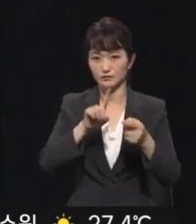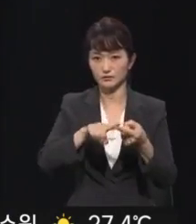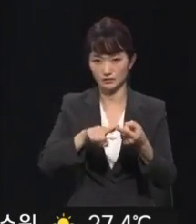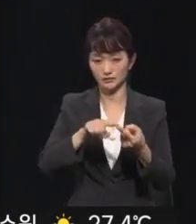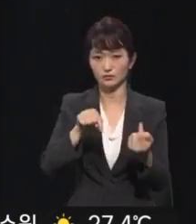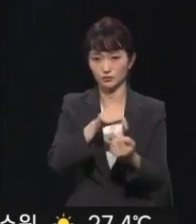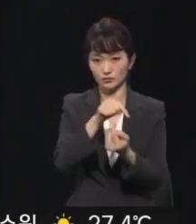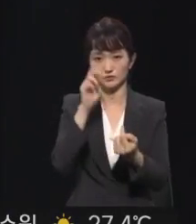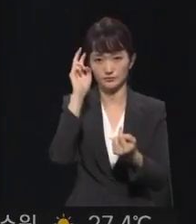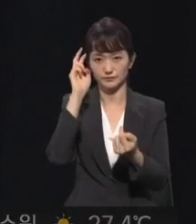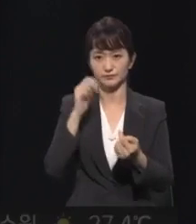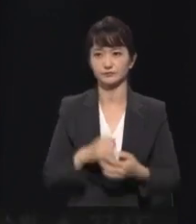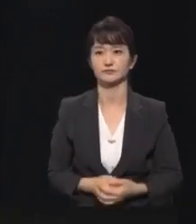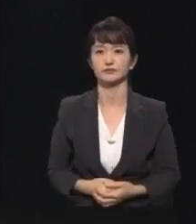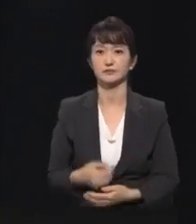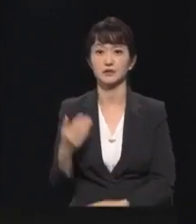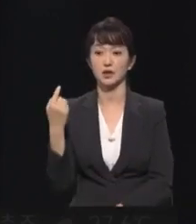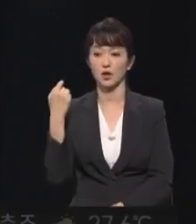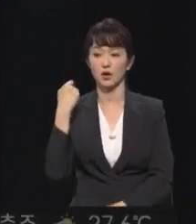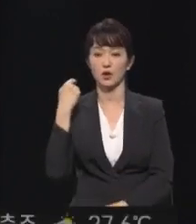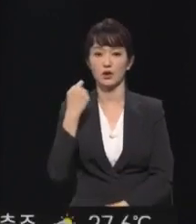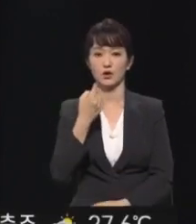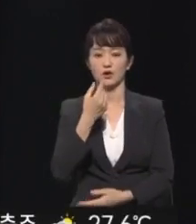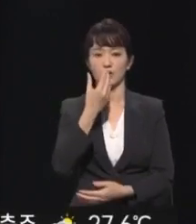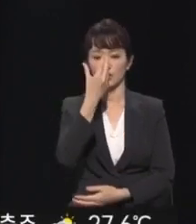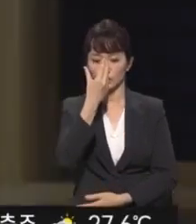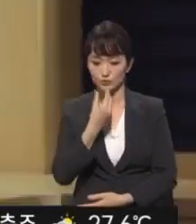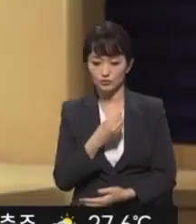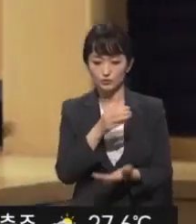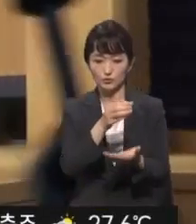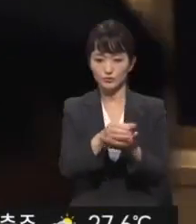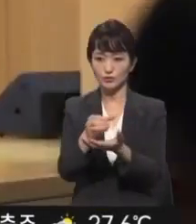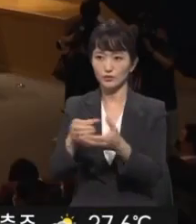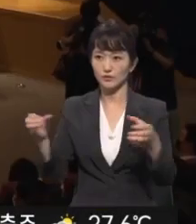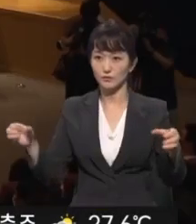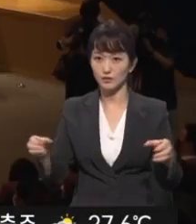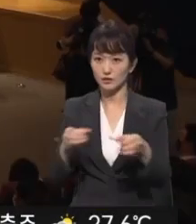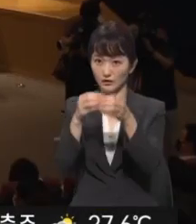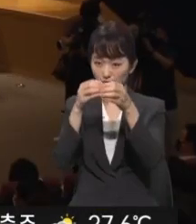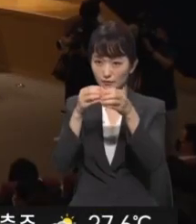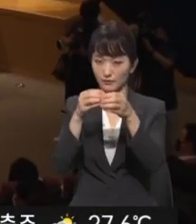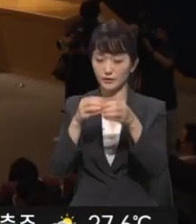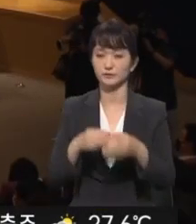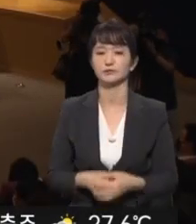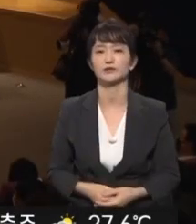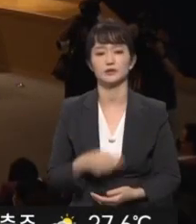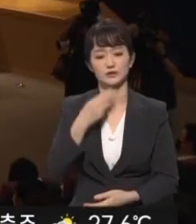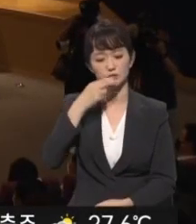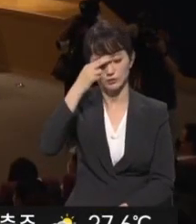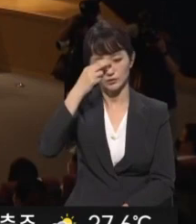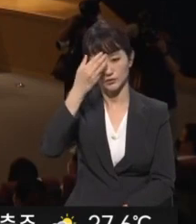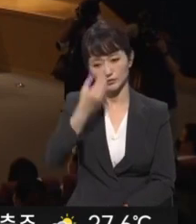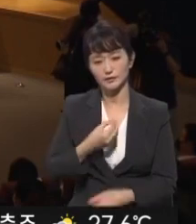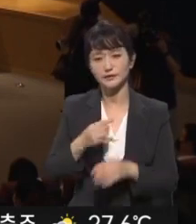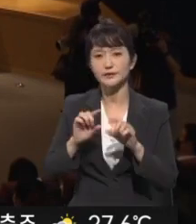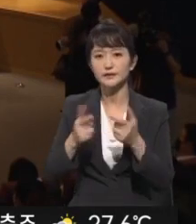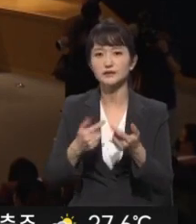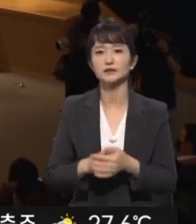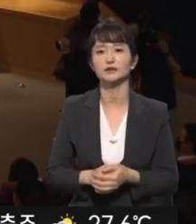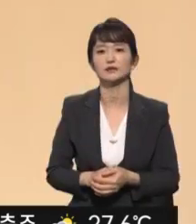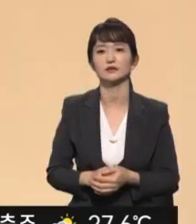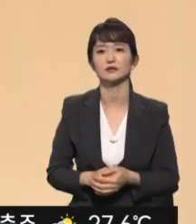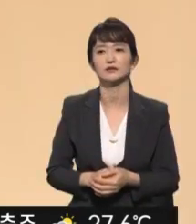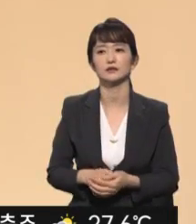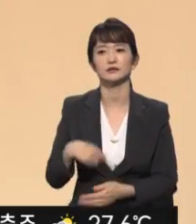그 주스로 건배하고 굉장히 뭐 지금 그럴 상황은 아니다 우리가 술맛이 상황 아니다 이러면서 연찬회를 했는데 나중에는 또 술한잔